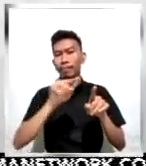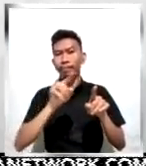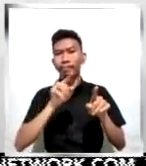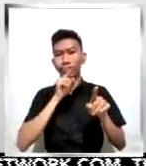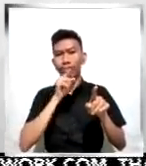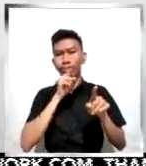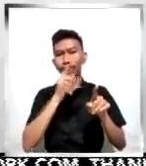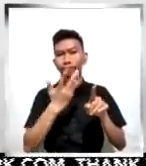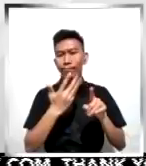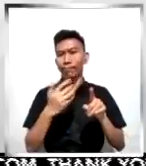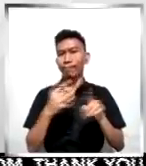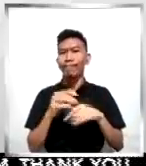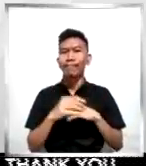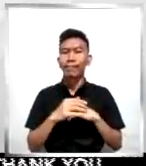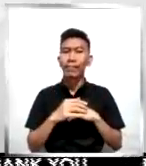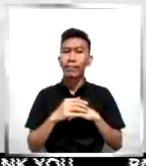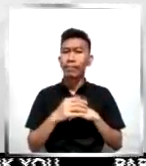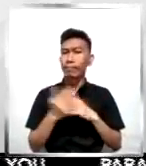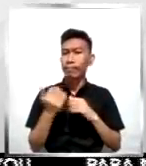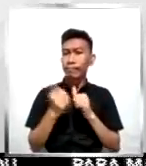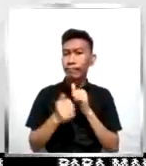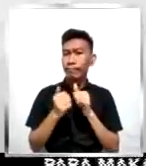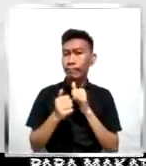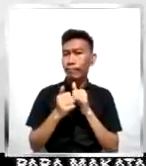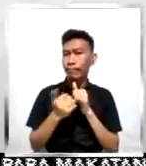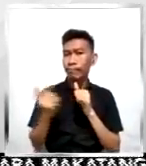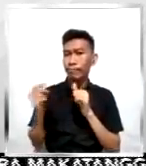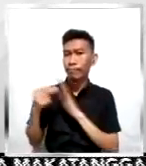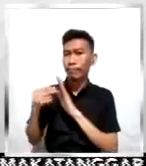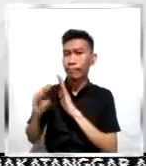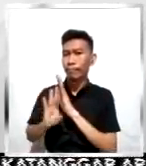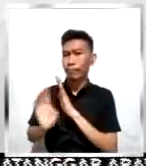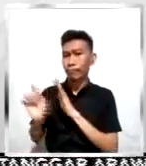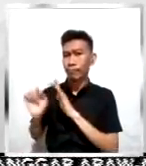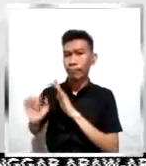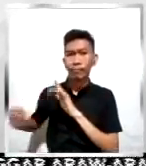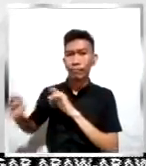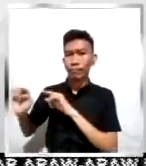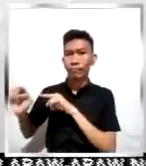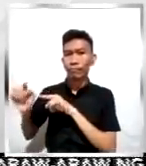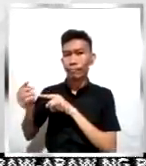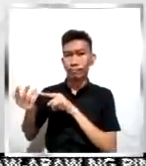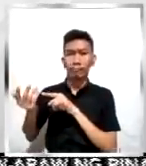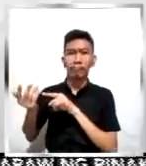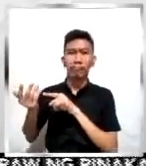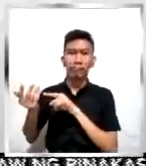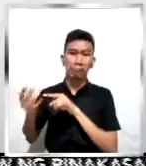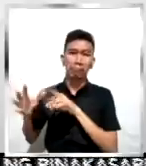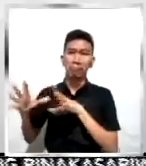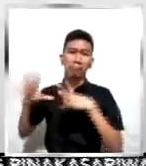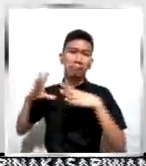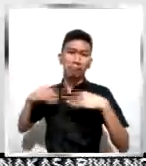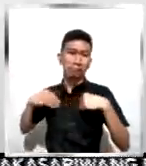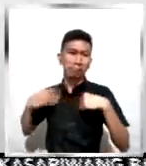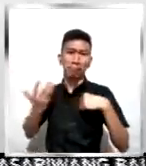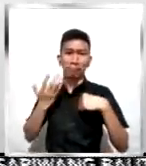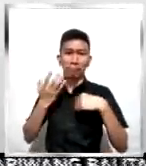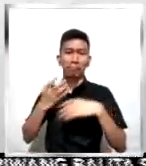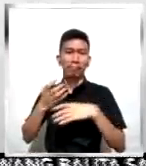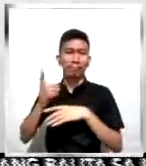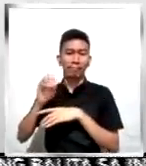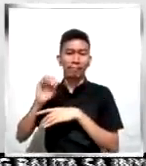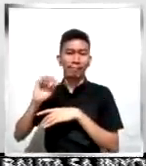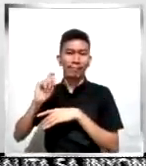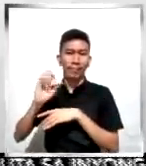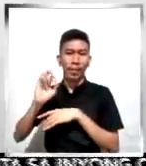nito, kumukon sila, kinikilala nila ang diktadorya. Diba? Laban sa